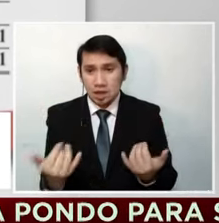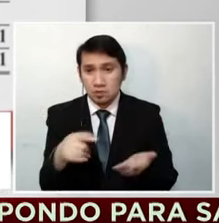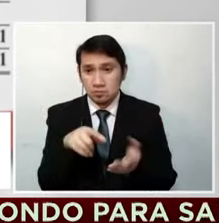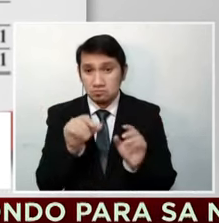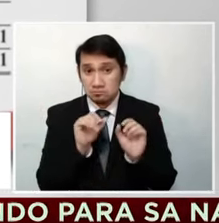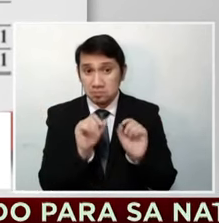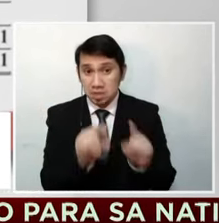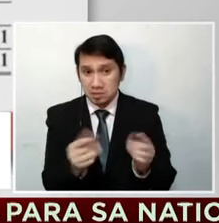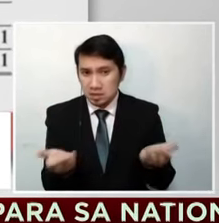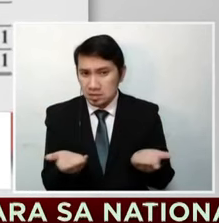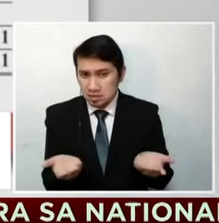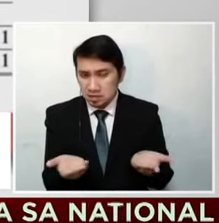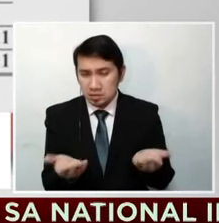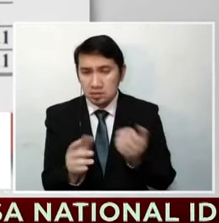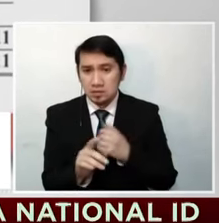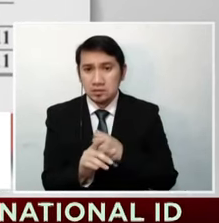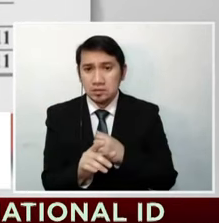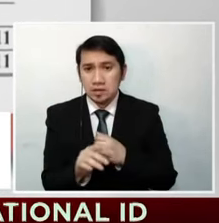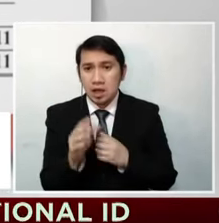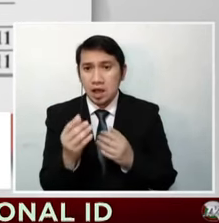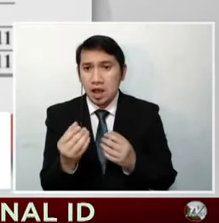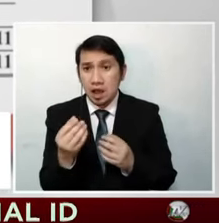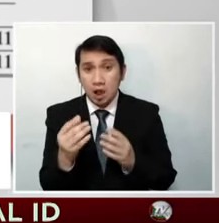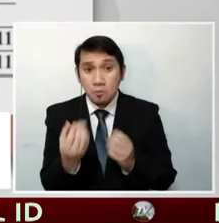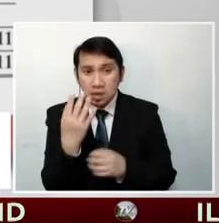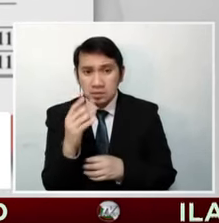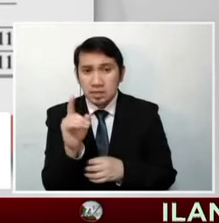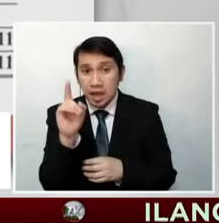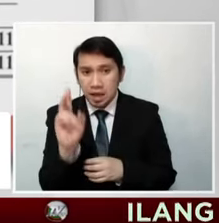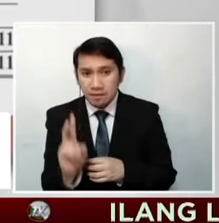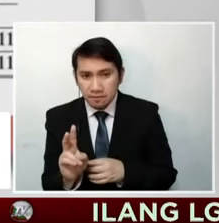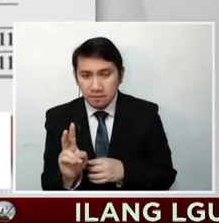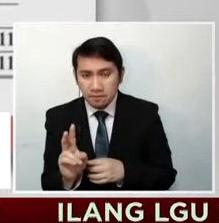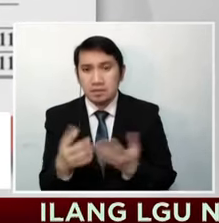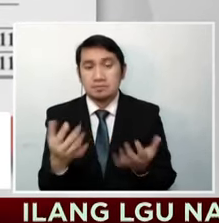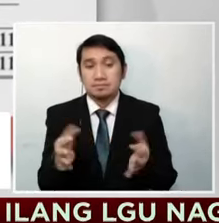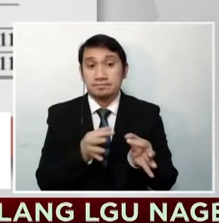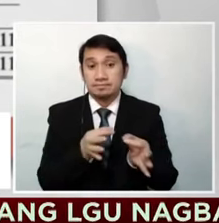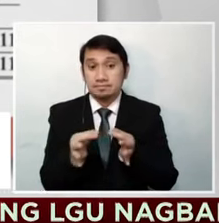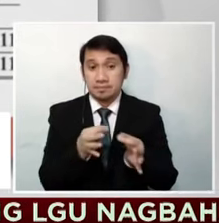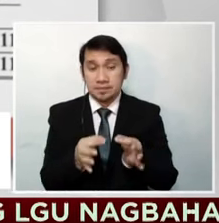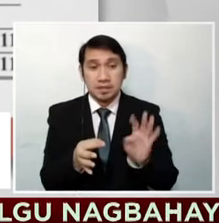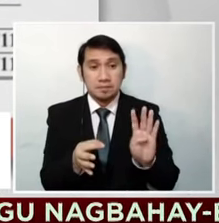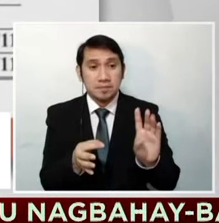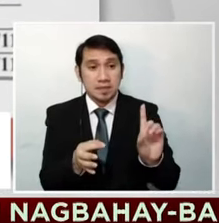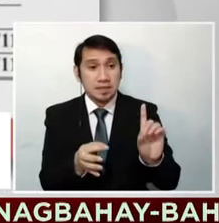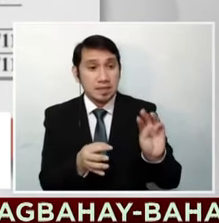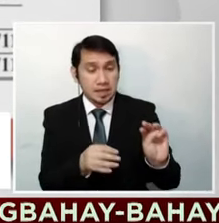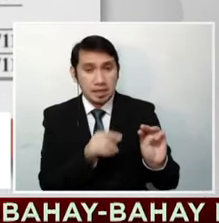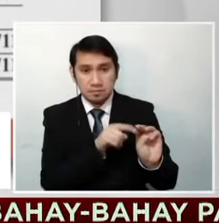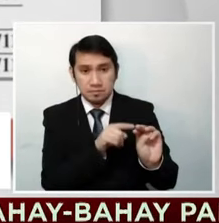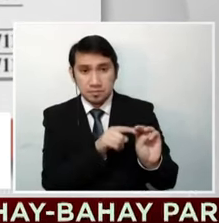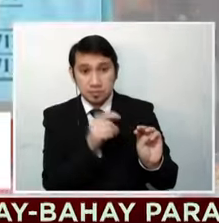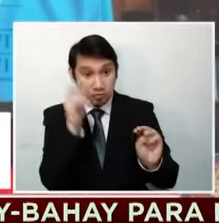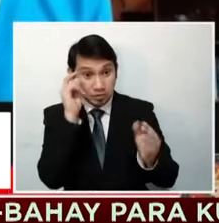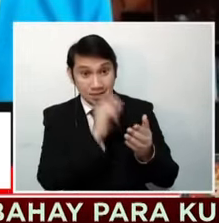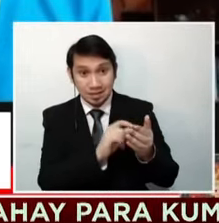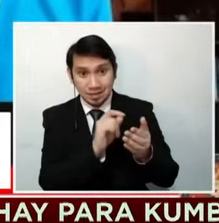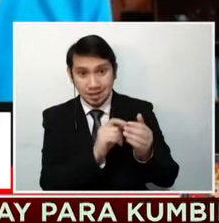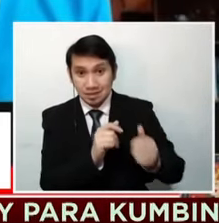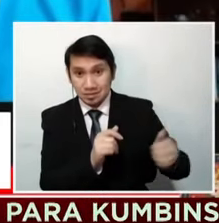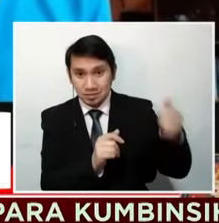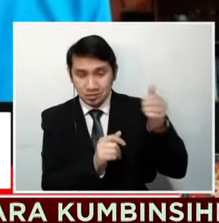local manufacturer na EMS sa kalahating presyo. Paliwanag ni dating DBM Undersecretary Lloyd Christopher Lau,